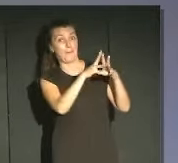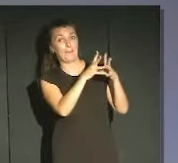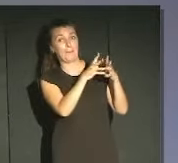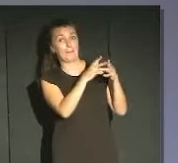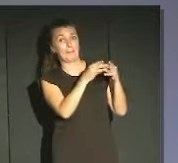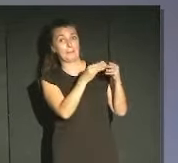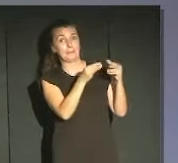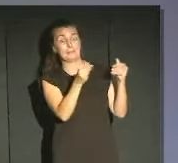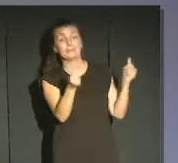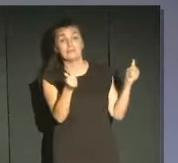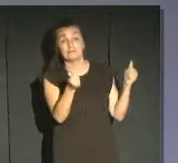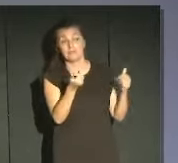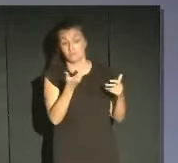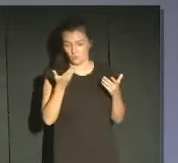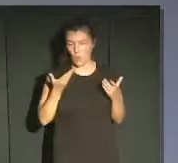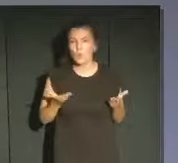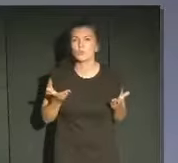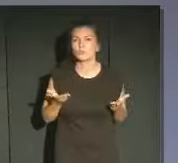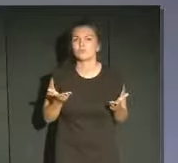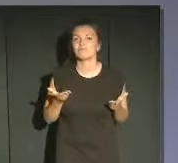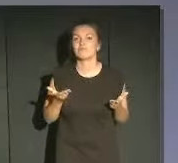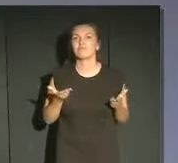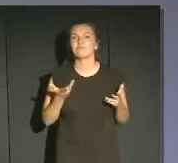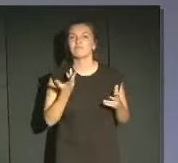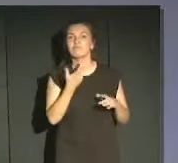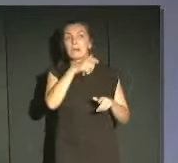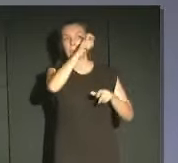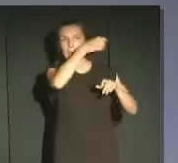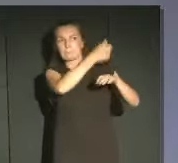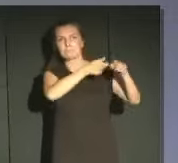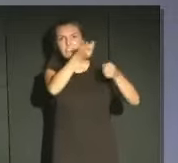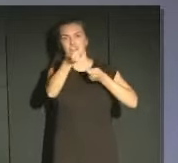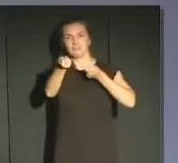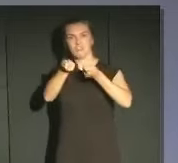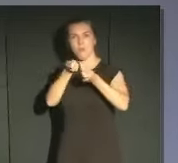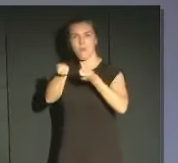disparition aujourd'hui avec de tels dirigeants